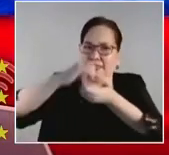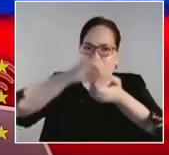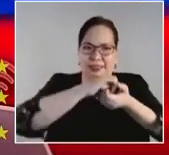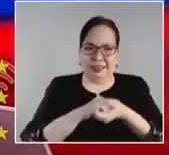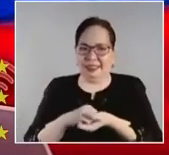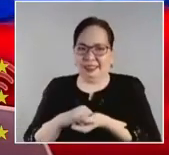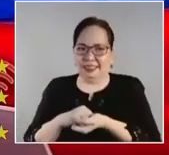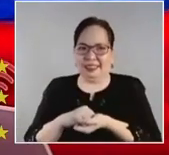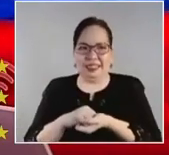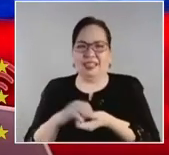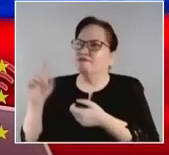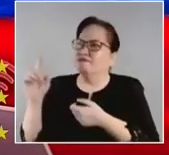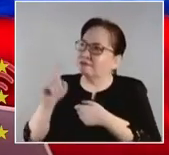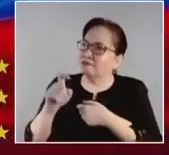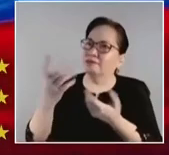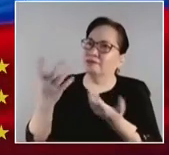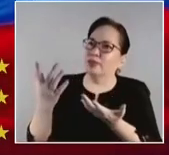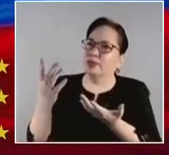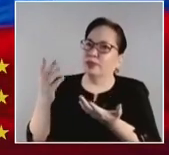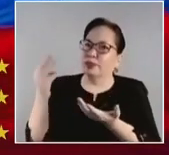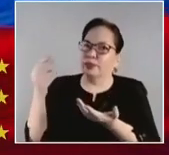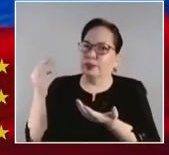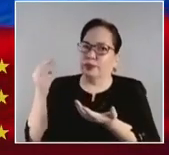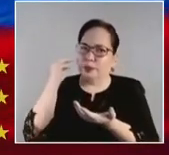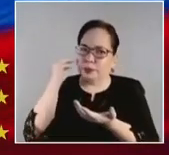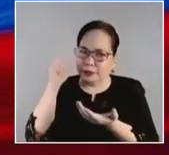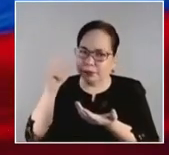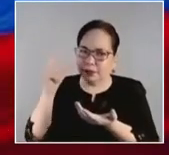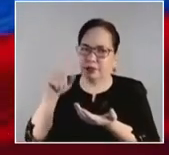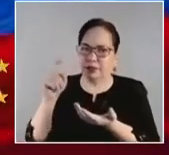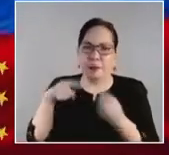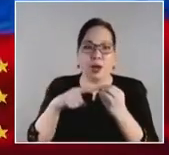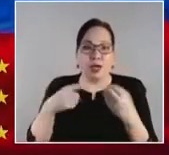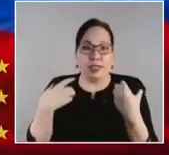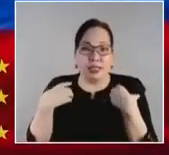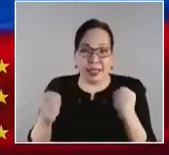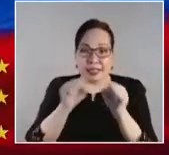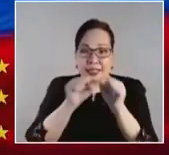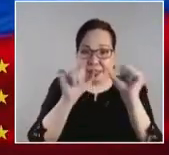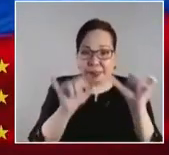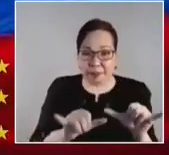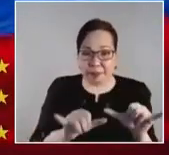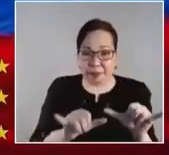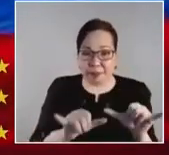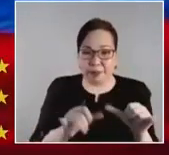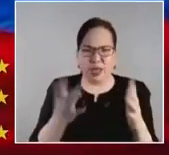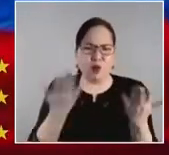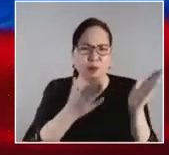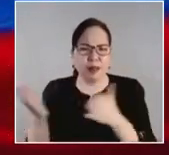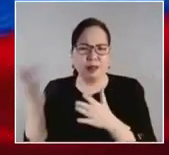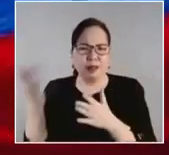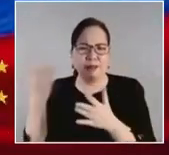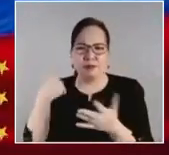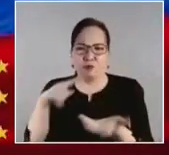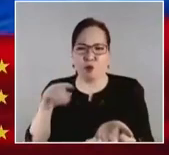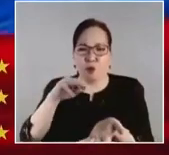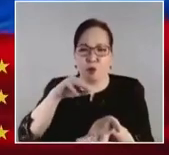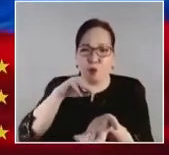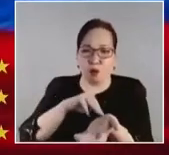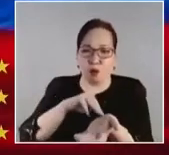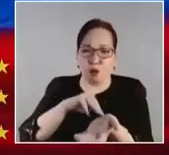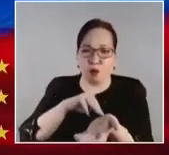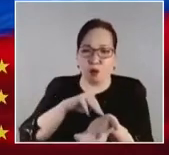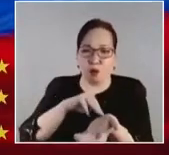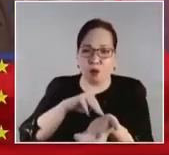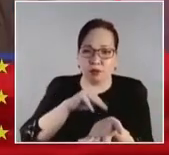Ginong Lopez, sa healthcare system, anong plano ninyo sa mga healthcare workers, pagpapalakas ng hospitals para mapalakas yung